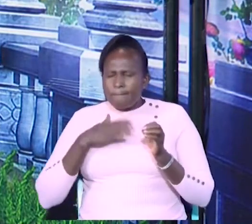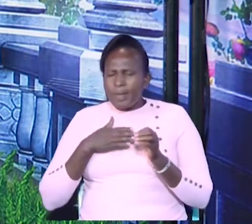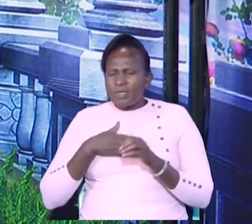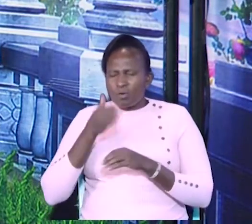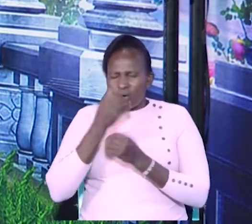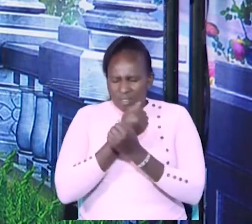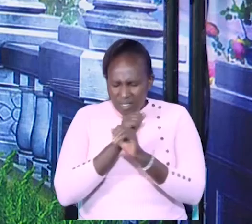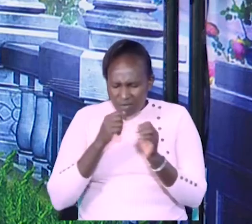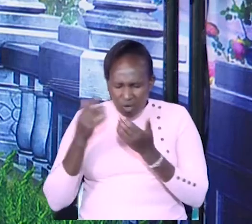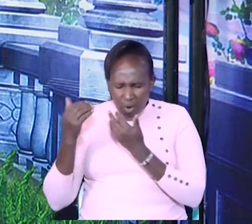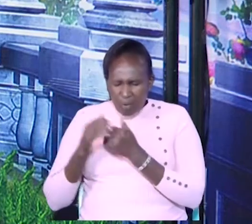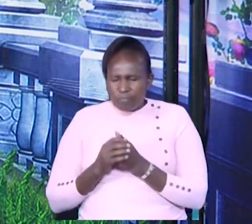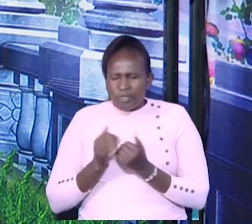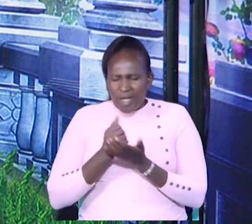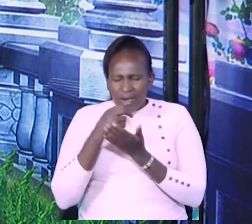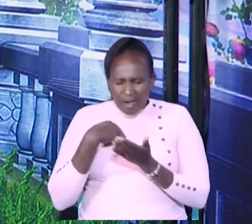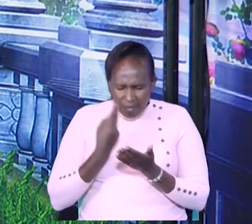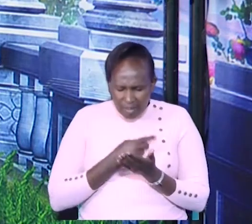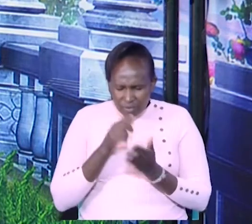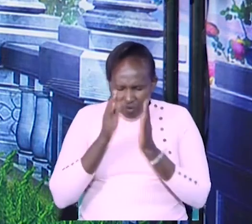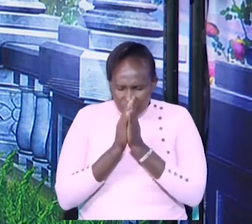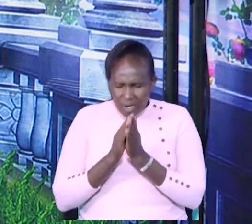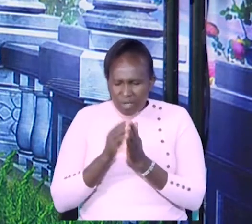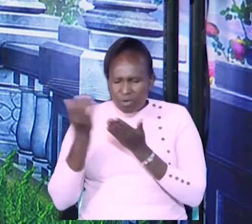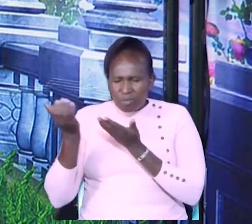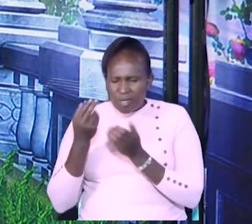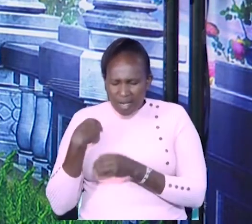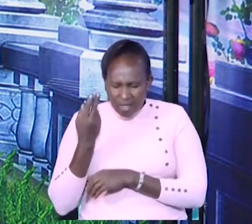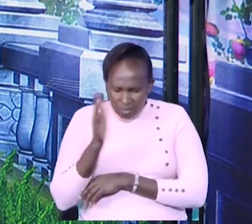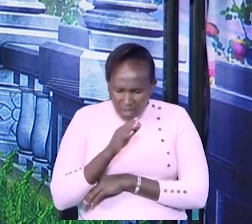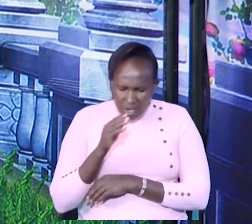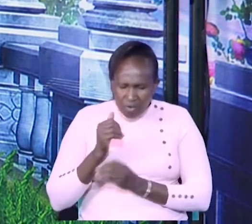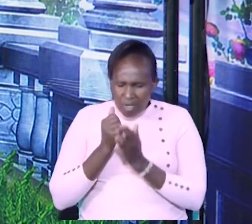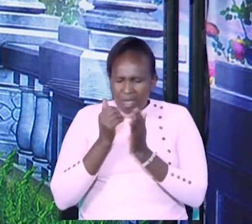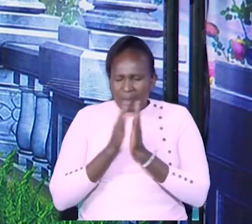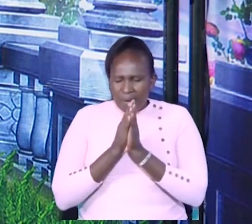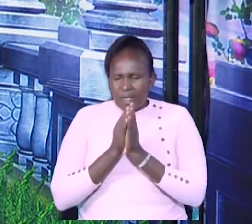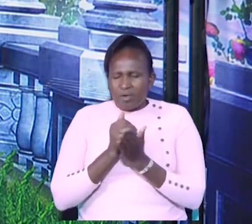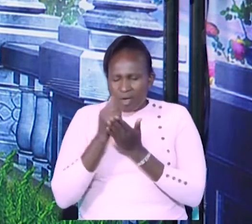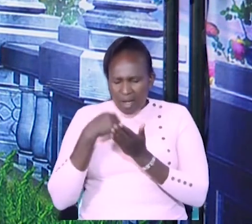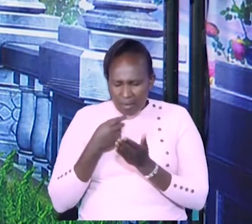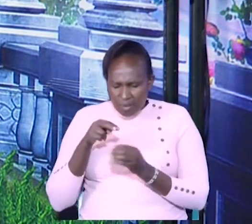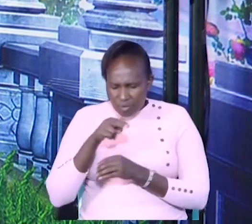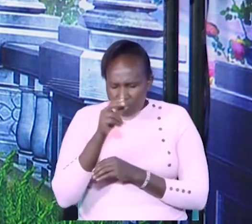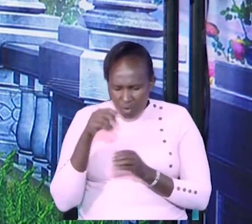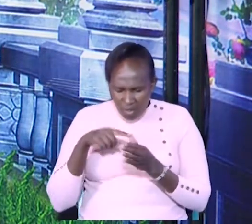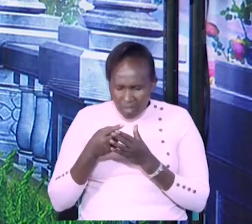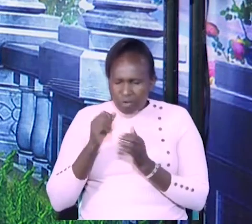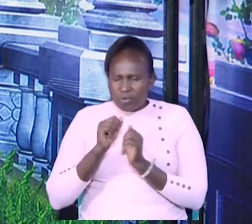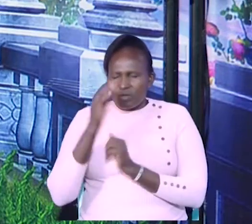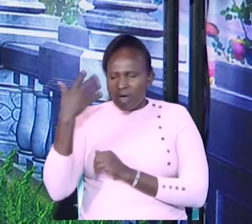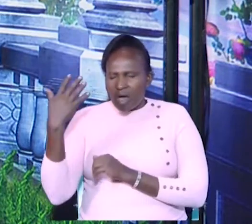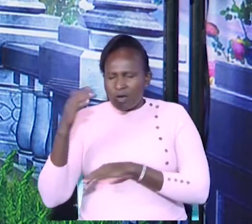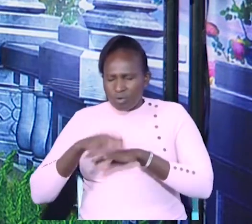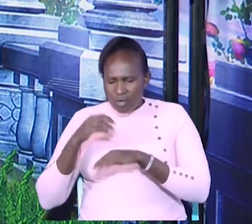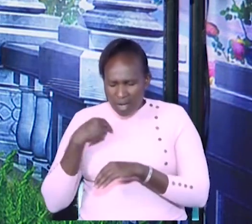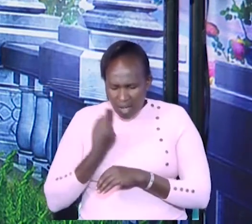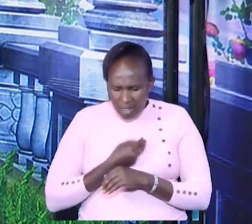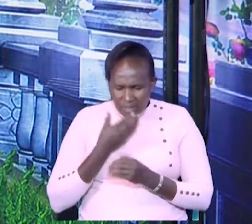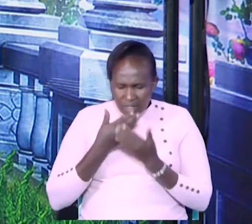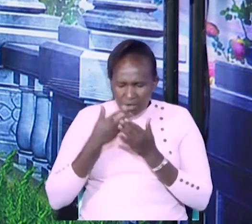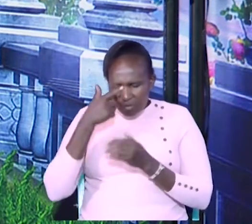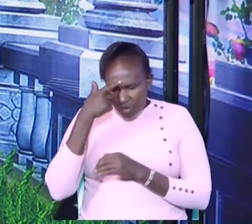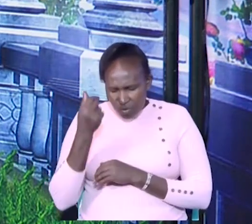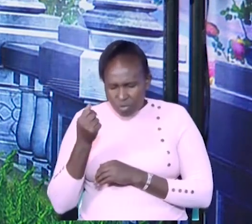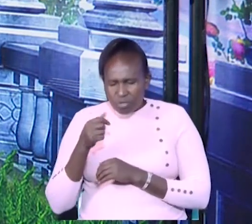Savior, tunaomba siku ya leo utusaidie, tunaomba utulenjeshe, tunaomba utusaidie kutembea, my Father, na mkono wako ukiwa juu yetu. Ni asanti